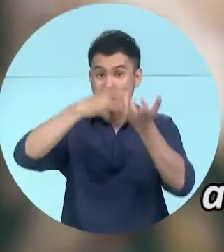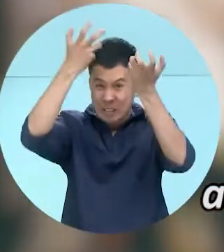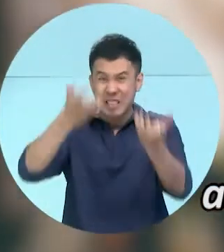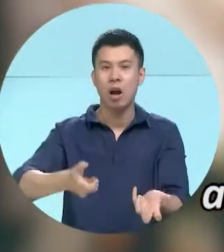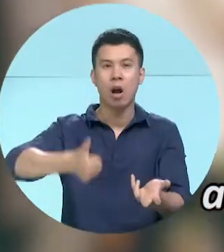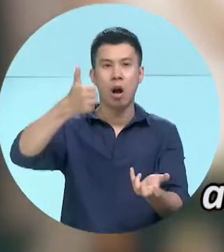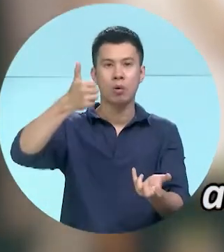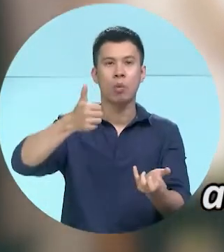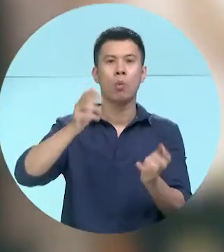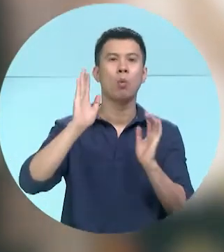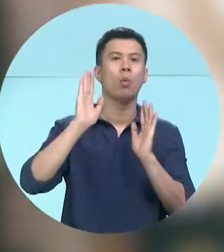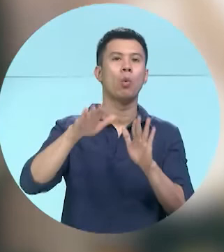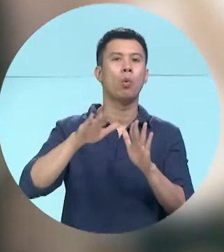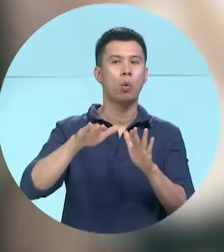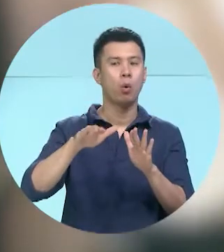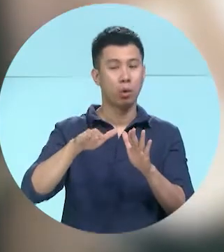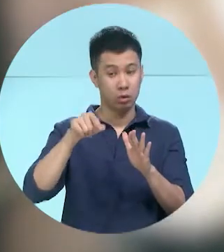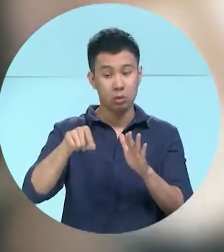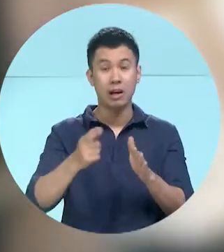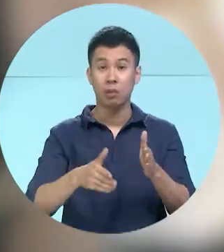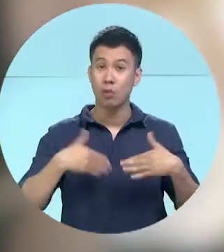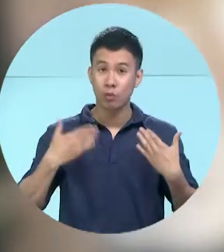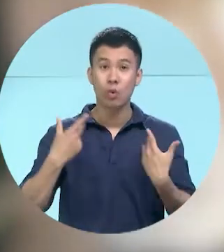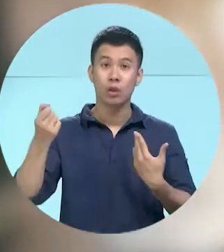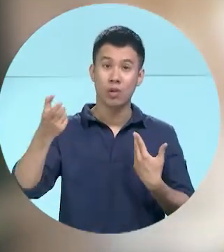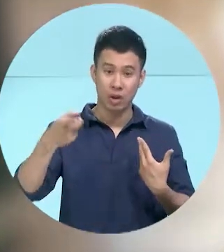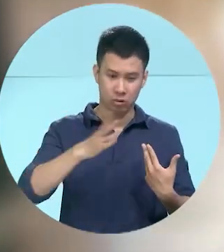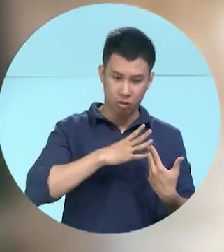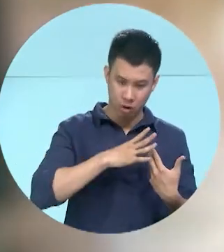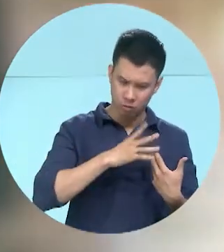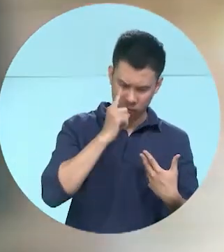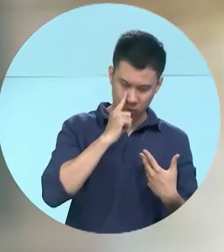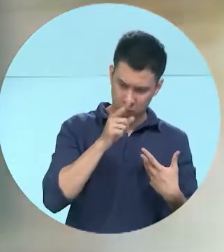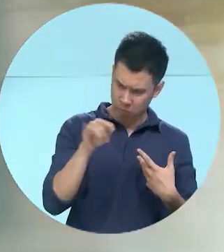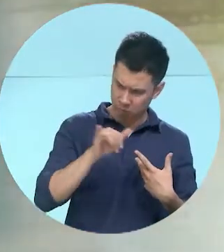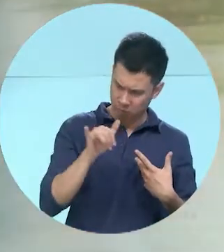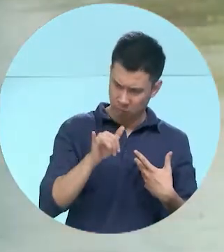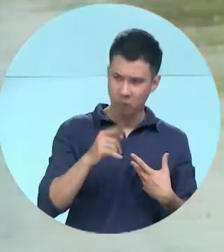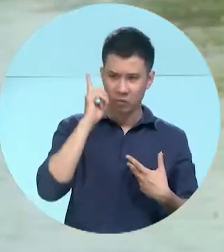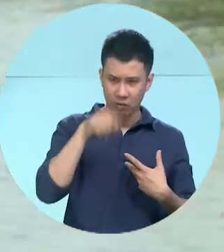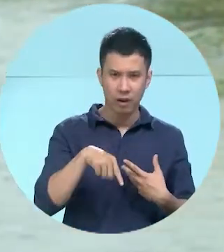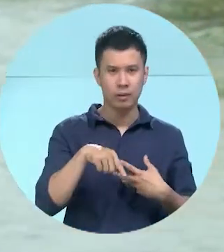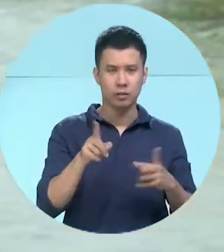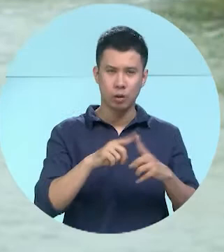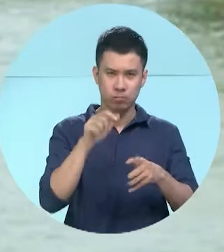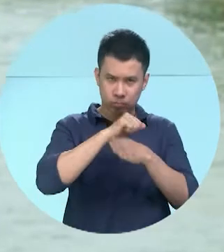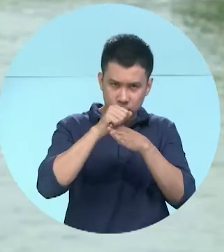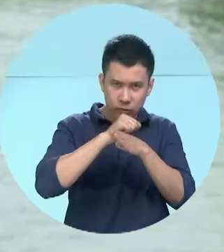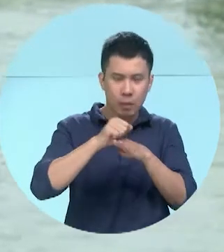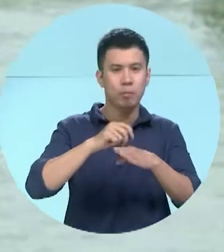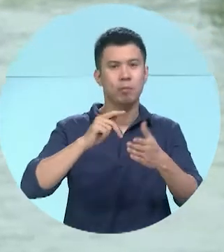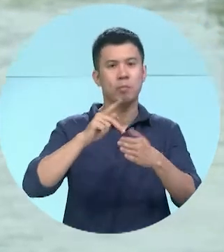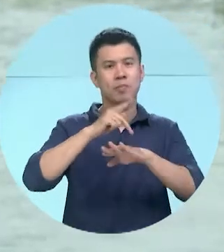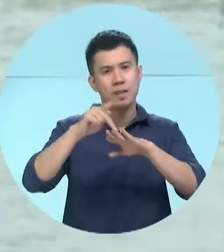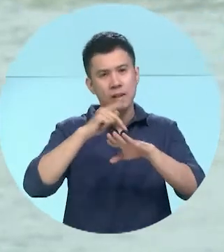còn nặng hơn con nhà mình mà người ta vẫn còn vui vẻ ấy được. Nữa là mình thế thì thôi, rèn được cho cái kỹ năng